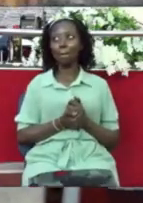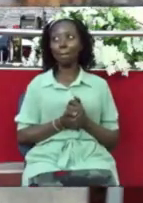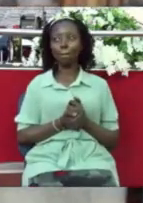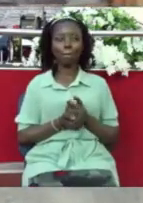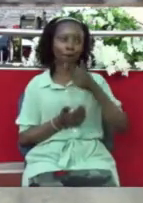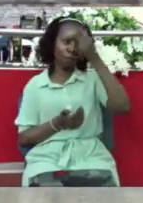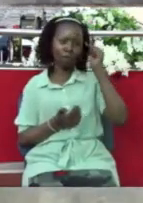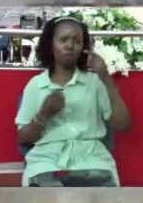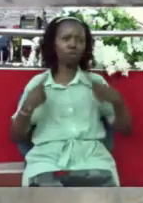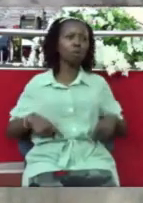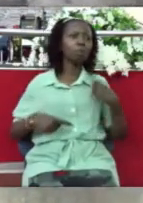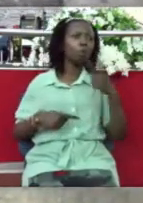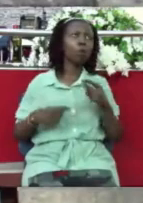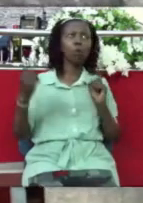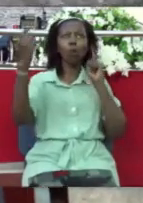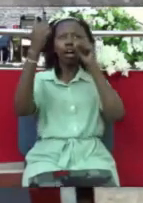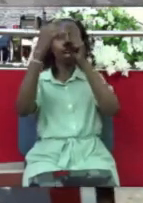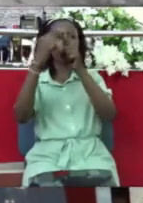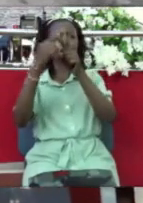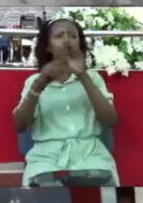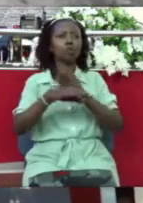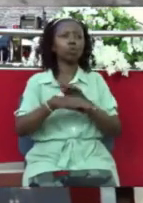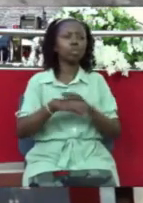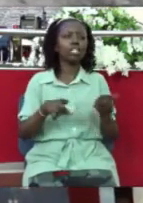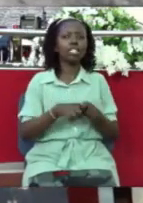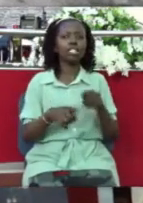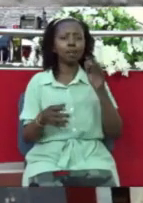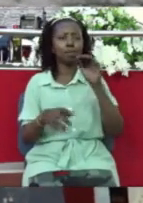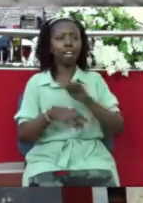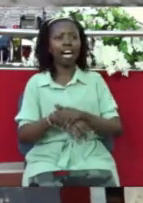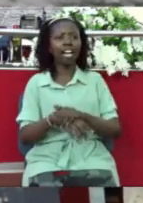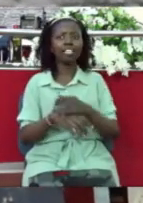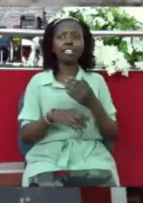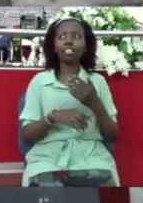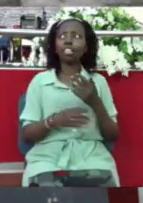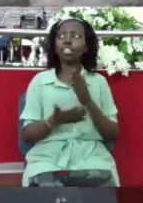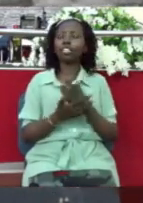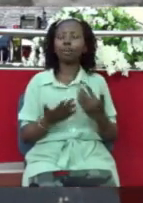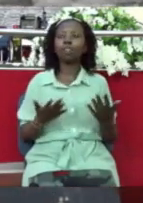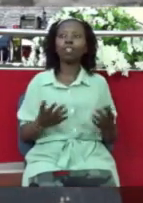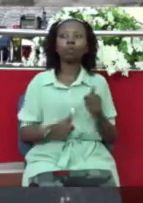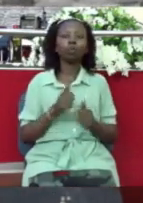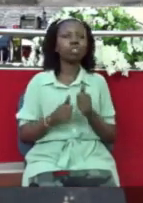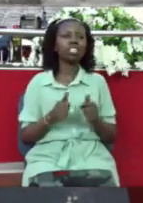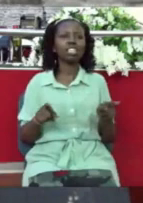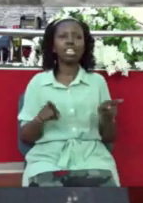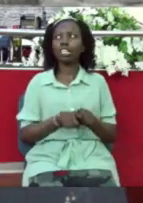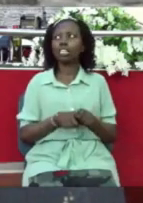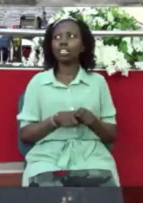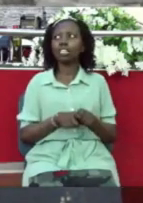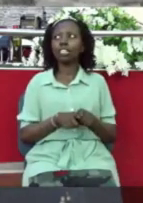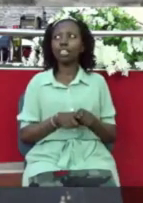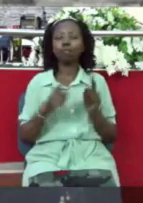Because people that are ambitious also get something that is called risk. Watu wale ambao wanapenda sana kulenga makubwa. So I